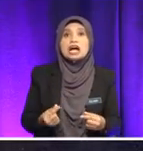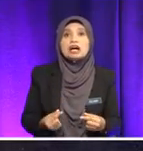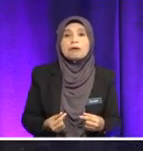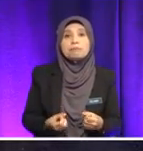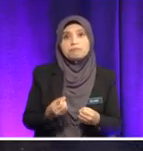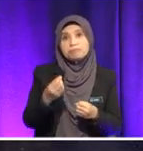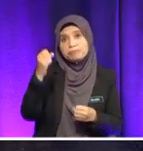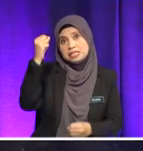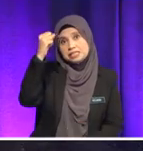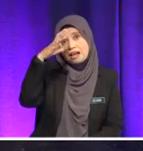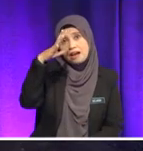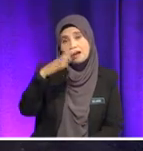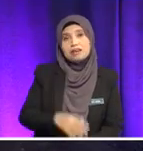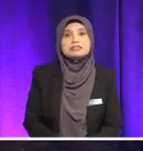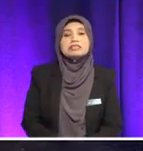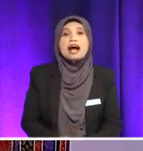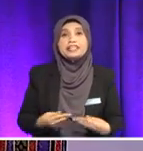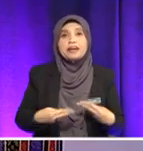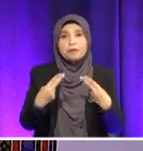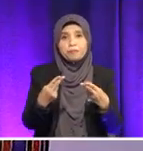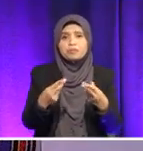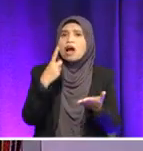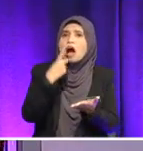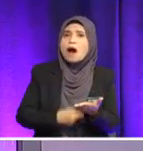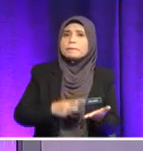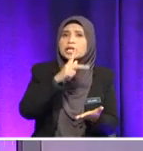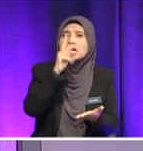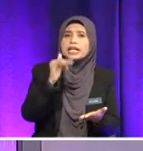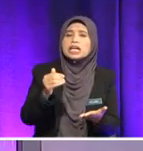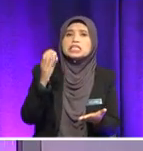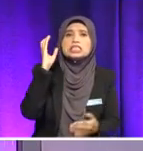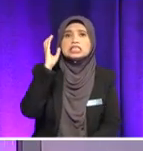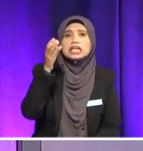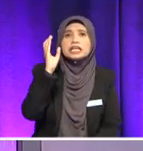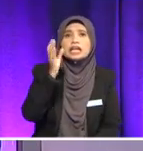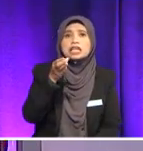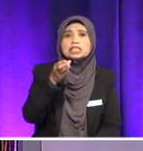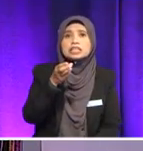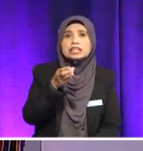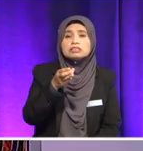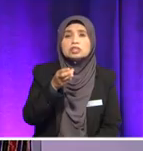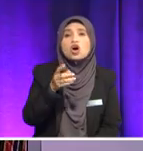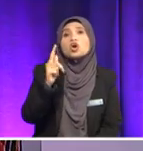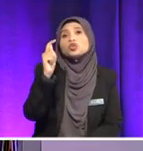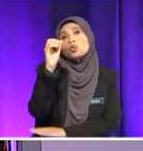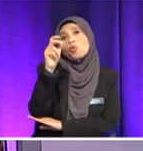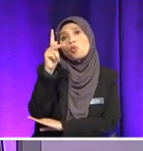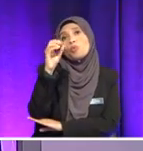tapi Soalnya lebih penting apakah yang dicadangkan oleh tokoh ini kepada tungku Abdurrahman